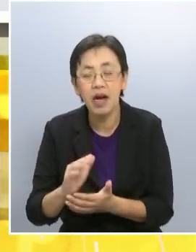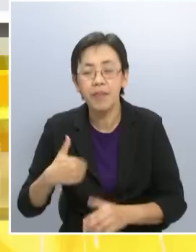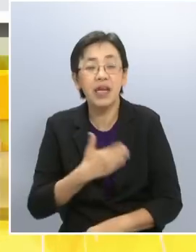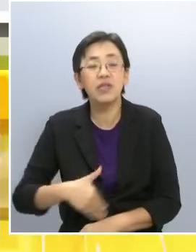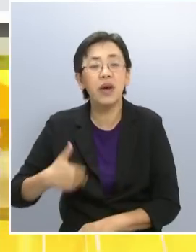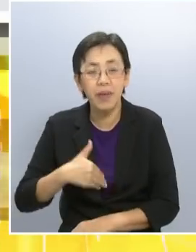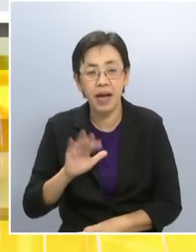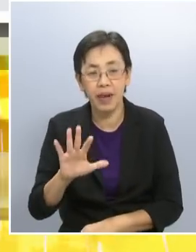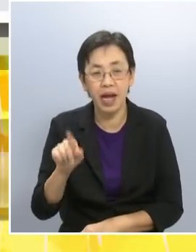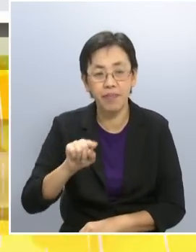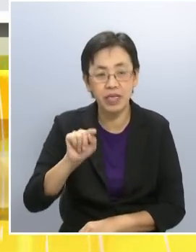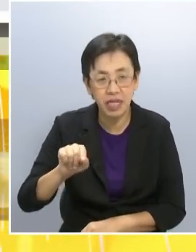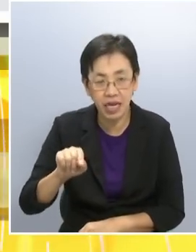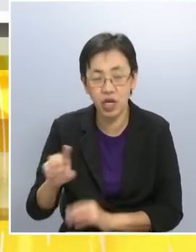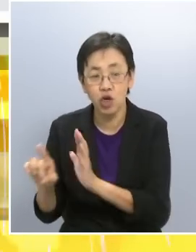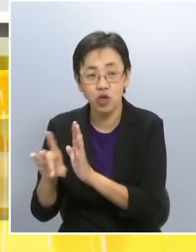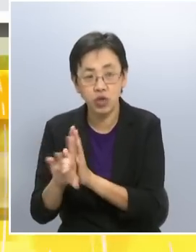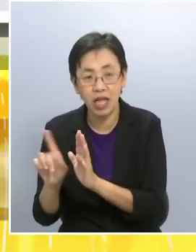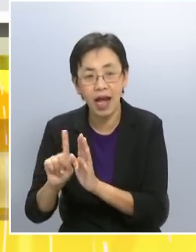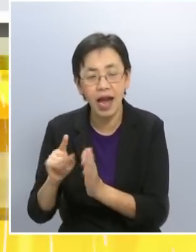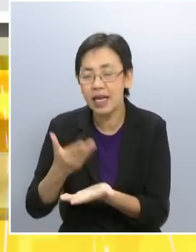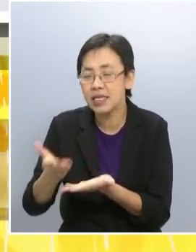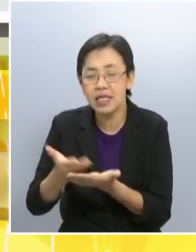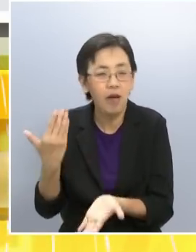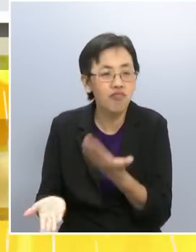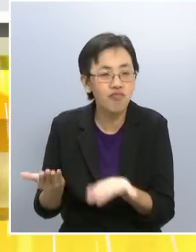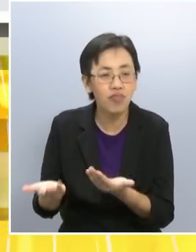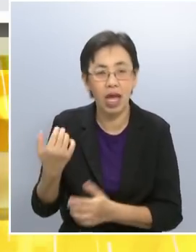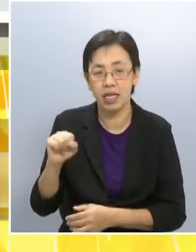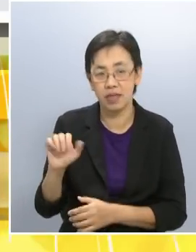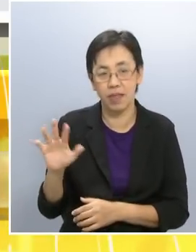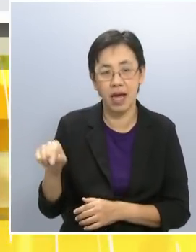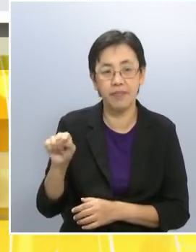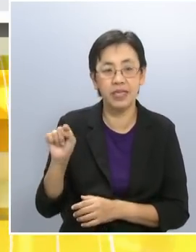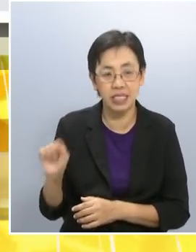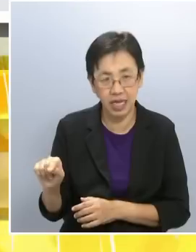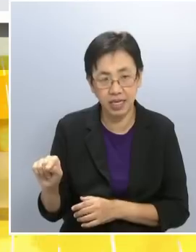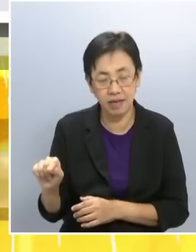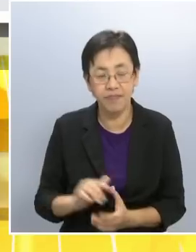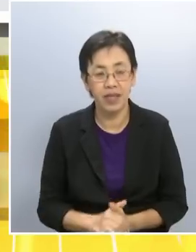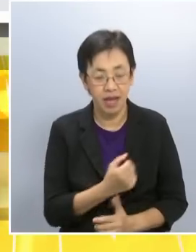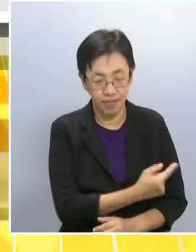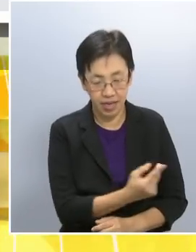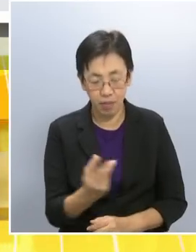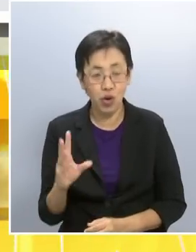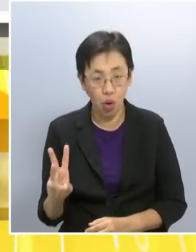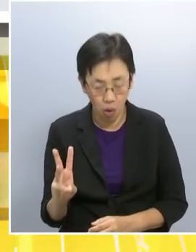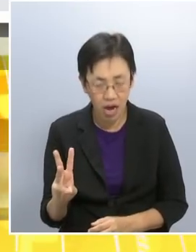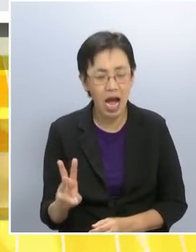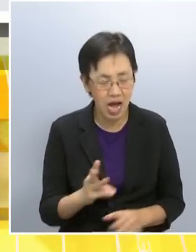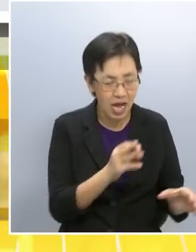คะ 5% และสุดท้ายใช้ตามใจ 15% น้องก็บอกว่าหลักการไห6ใบเนี่ยทำให้น้อง